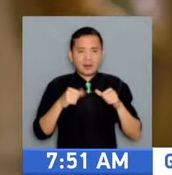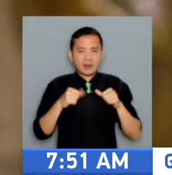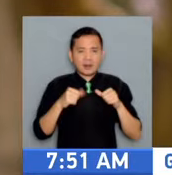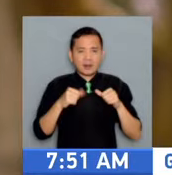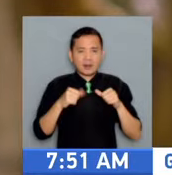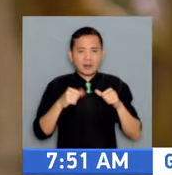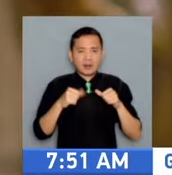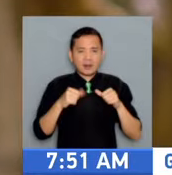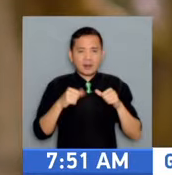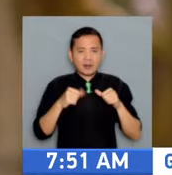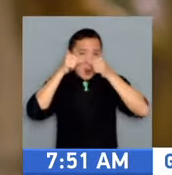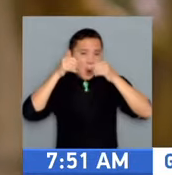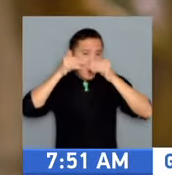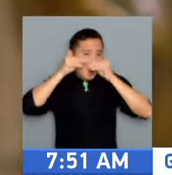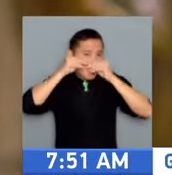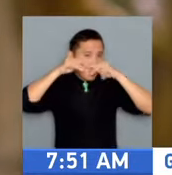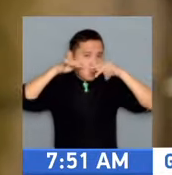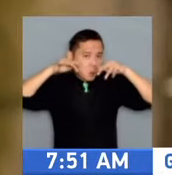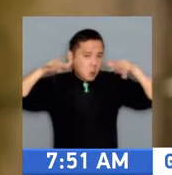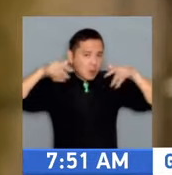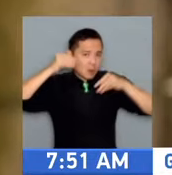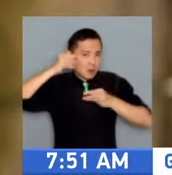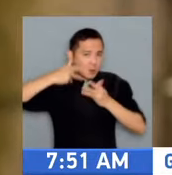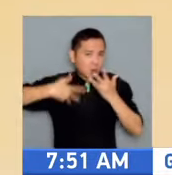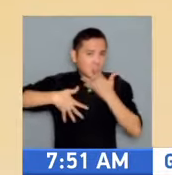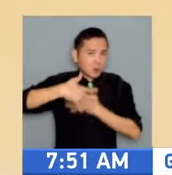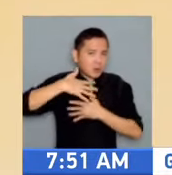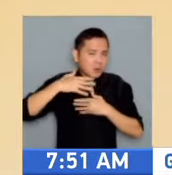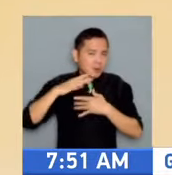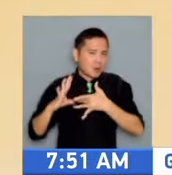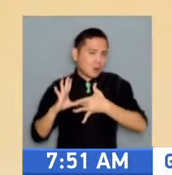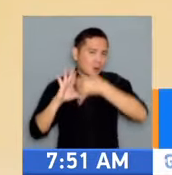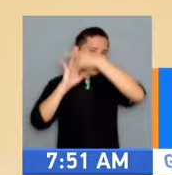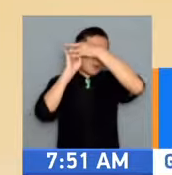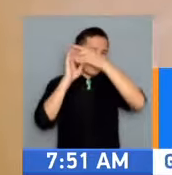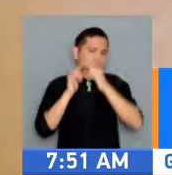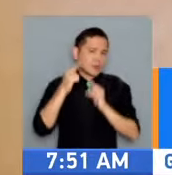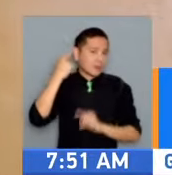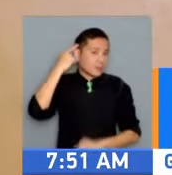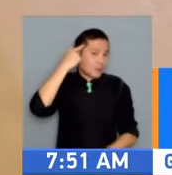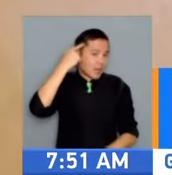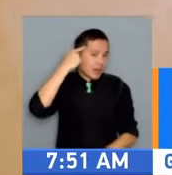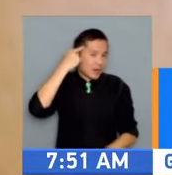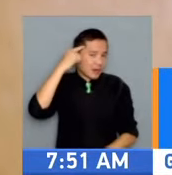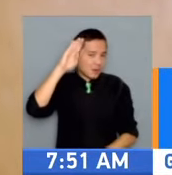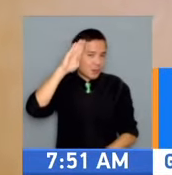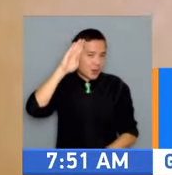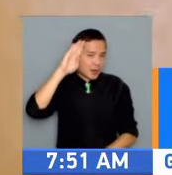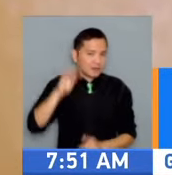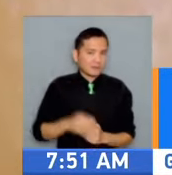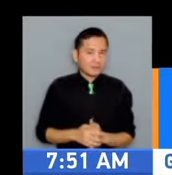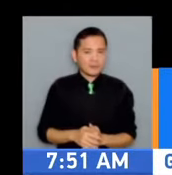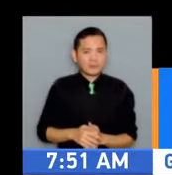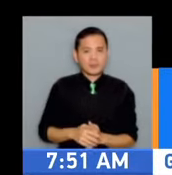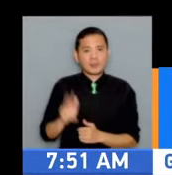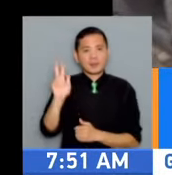triangle, it can easily get into the brain. Pwede kang mamatay dun. 30 minuto matapos siyang mag-seizure,